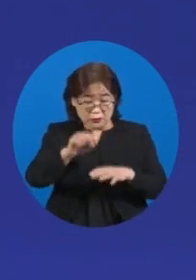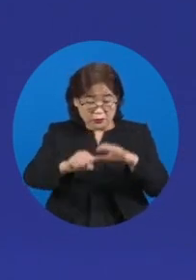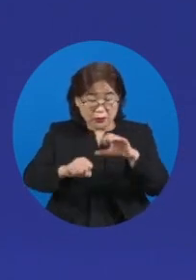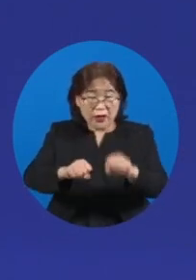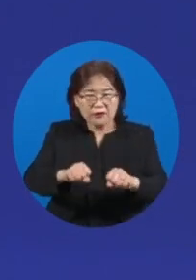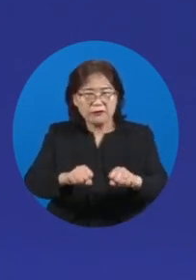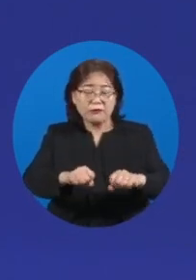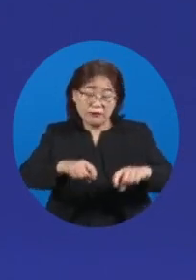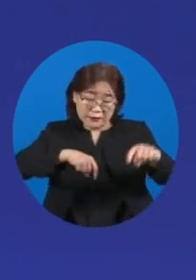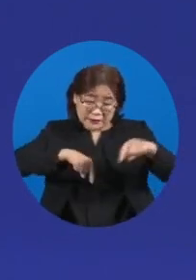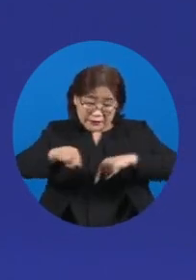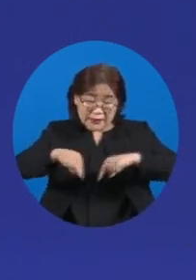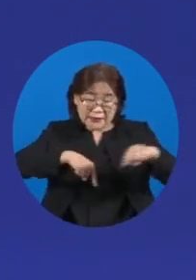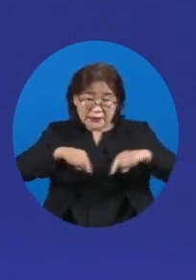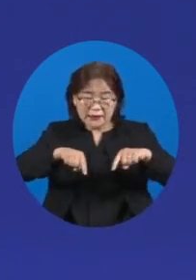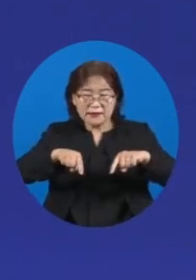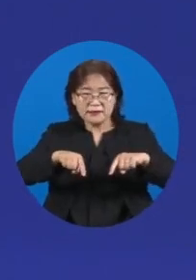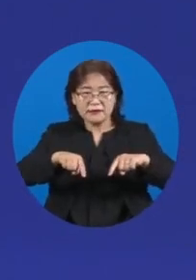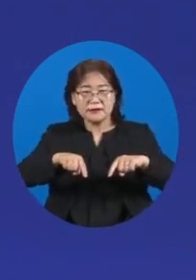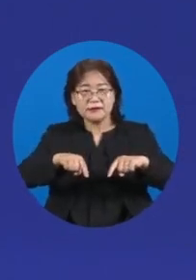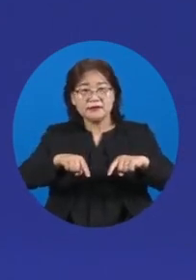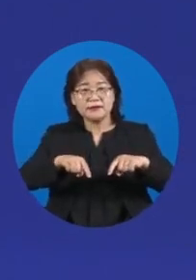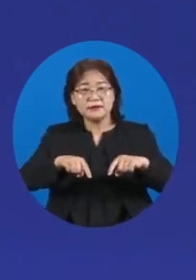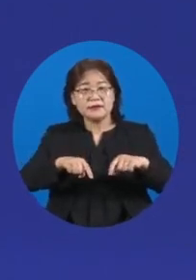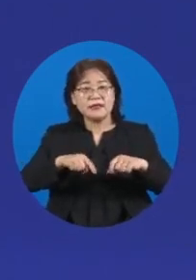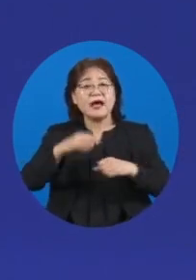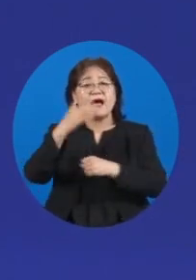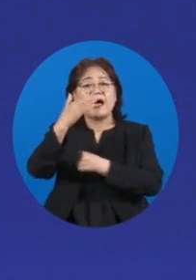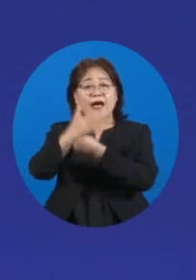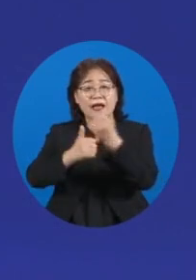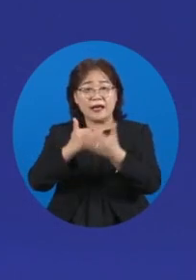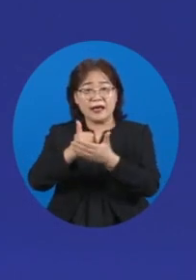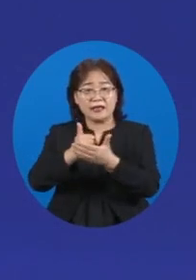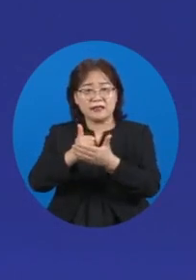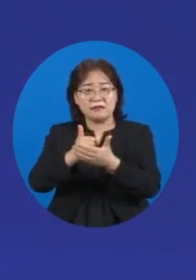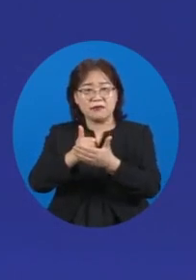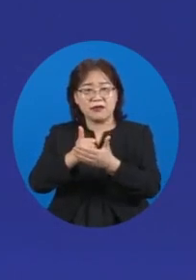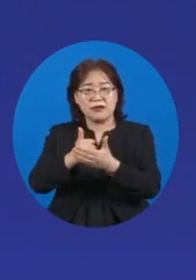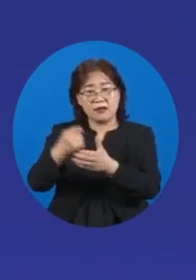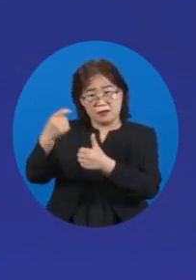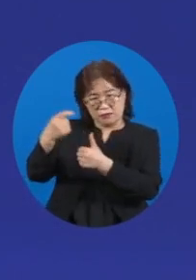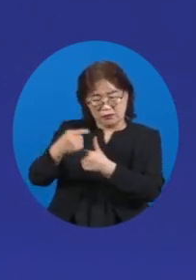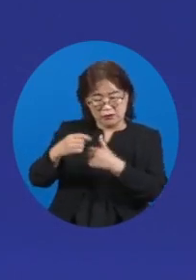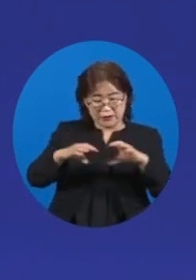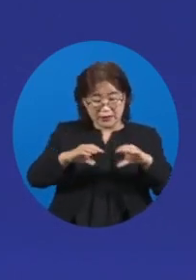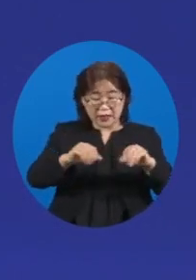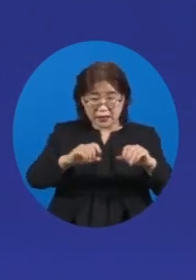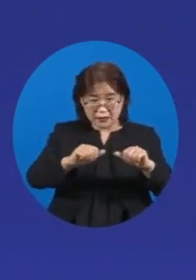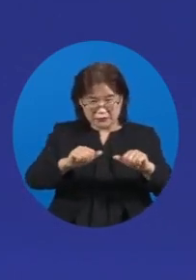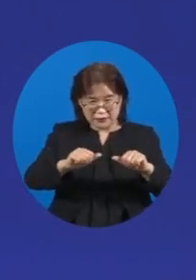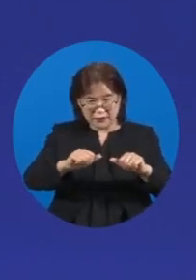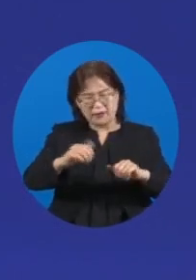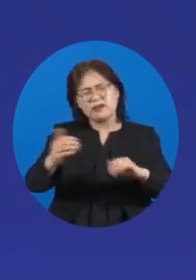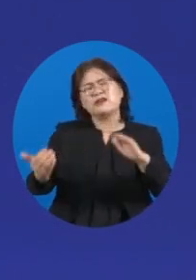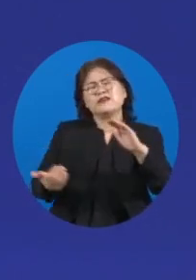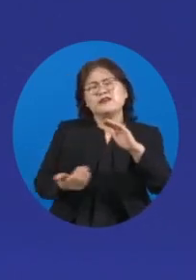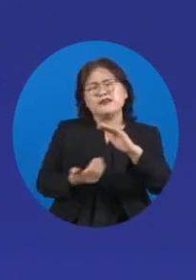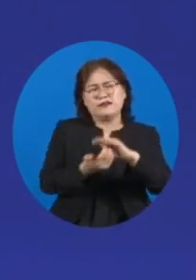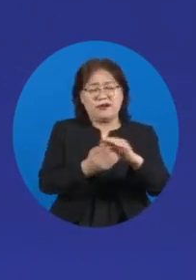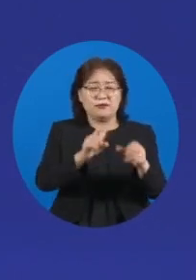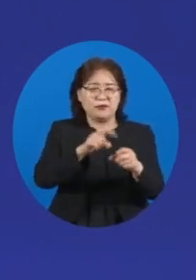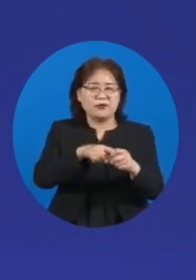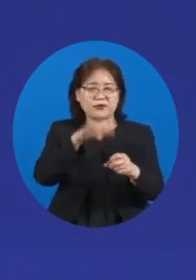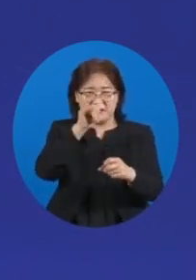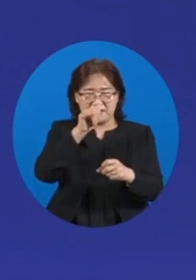다스리라 고 하는 하나님의 문화적인 명령을 밑단 가운데 싫어하는 것이었어요